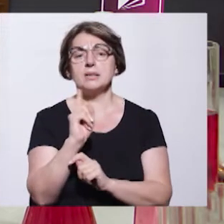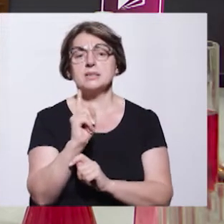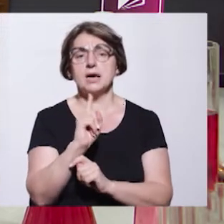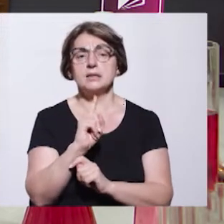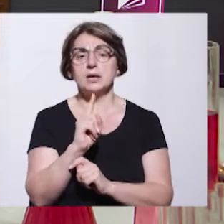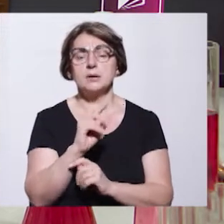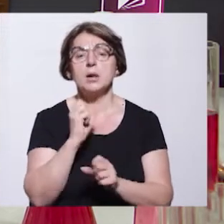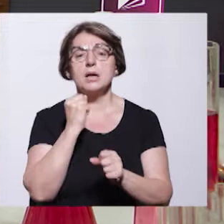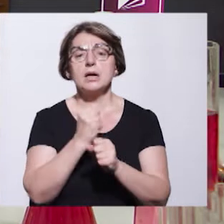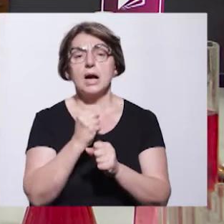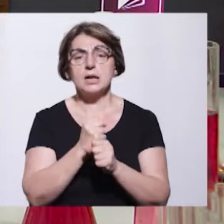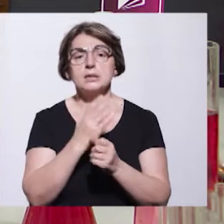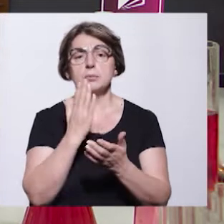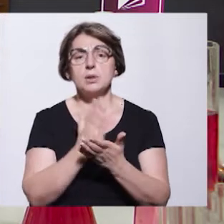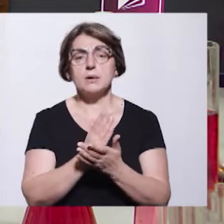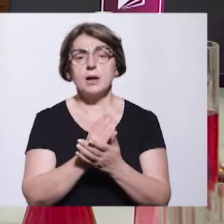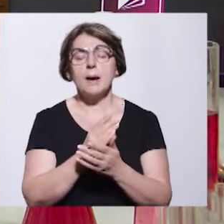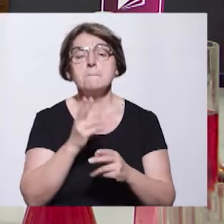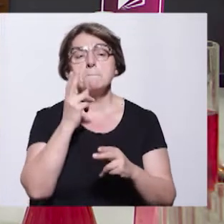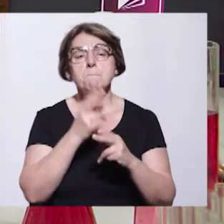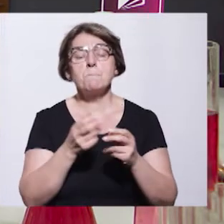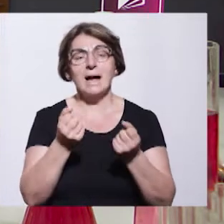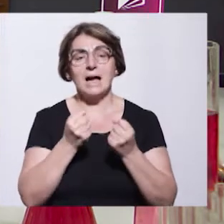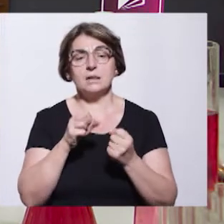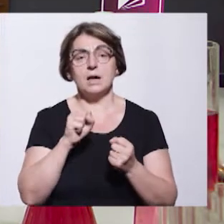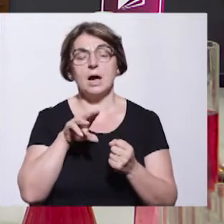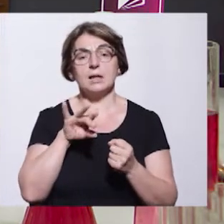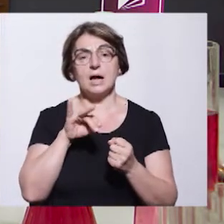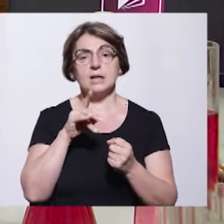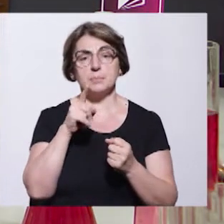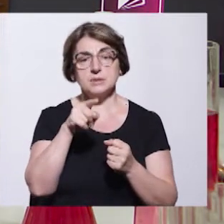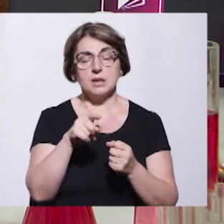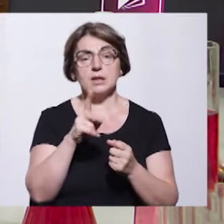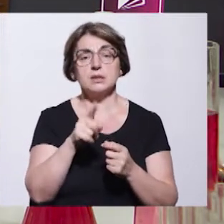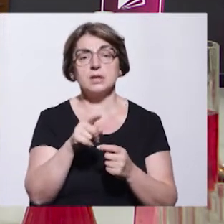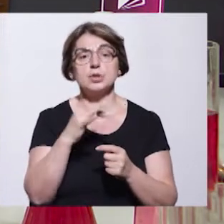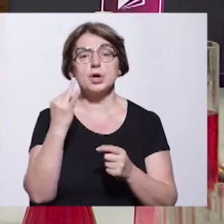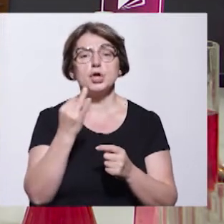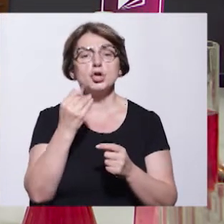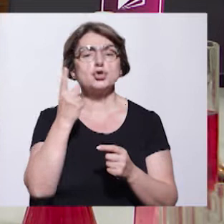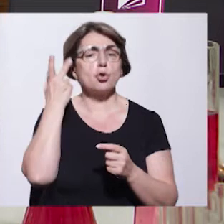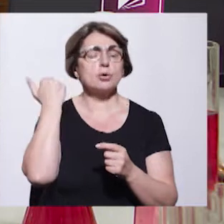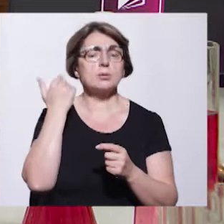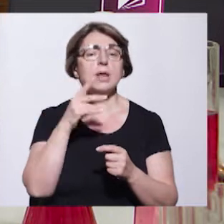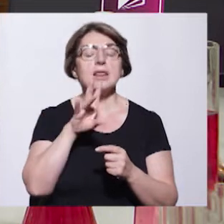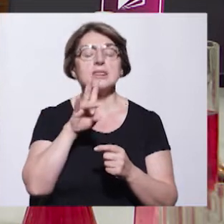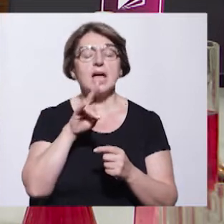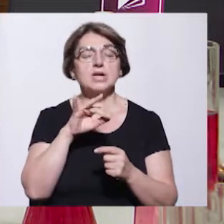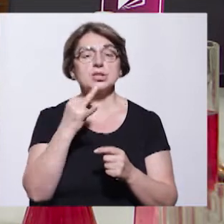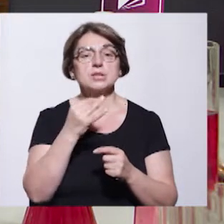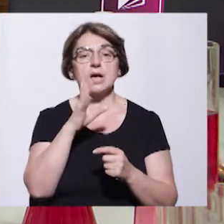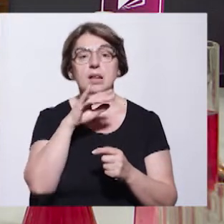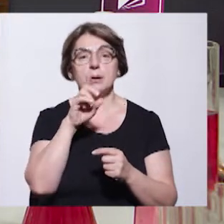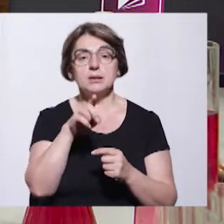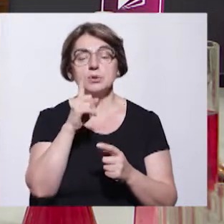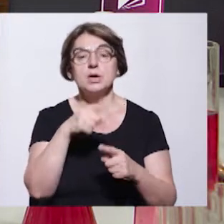სანთელი დამზადებული არის მყარი ალკანებისაგან და ისტორიულადაც ნაჯერ